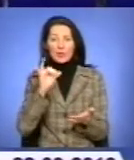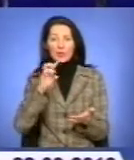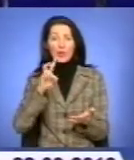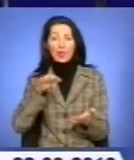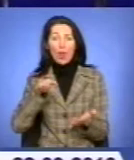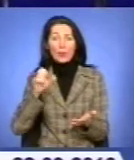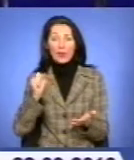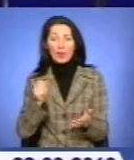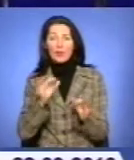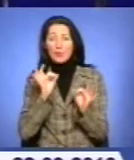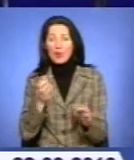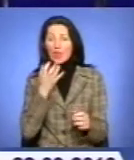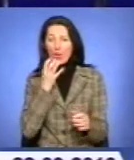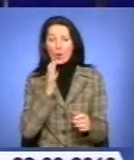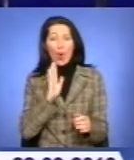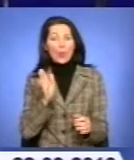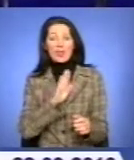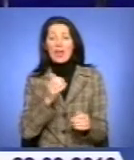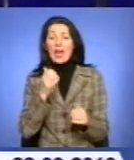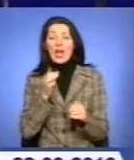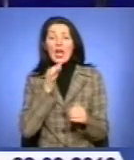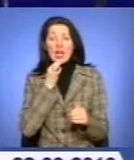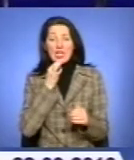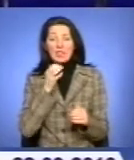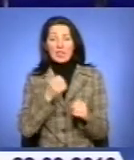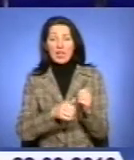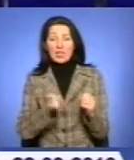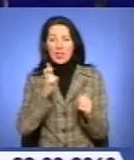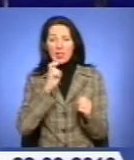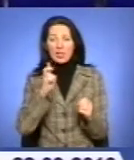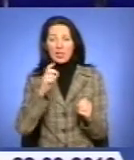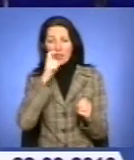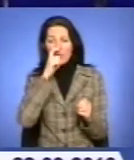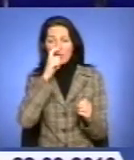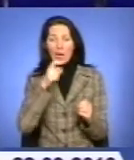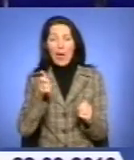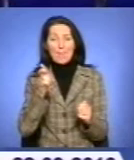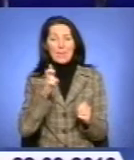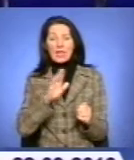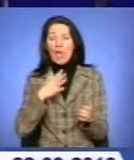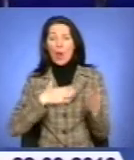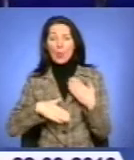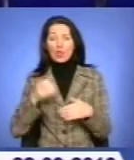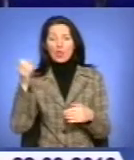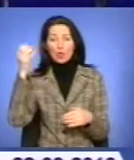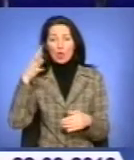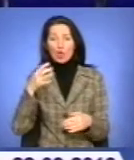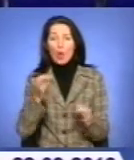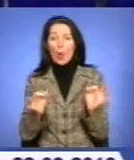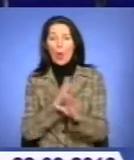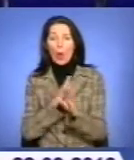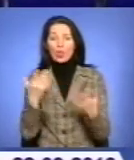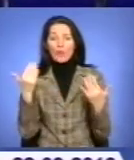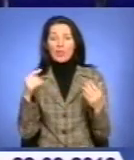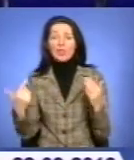тепло прийде не раніше середини квітня. Березень не потішить на сонячною погодою. На вихідні знову обіцяють мокрий сніг